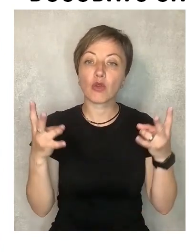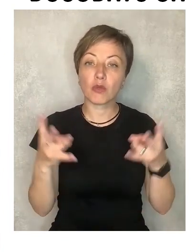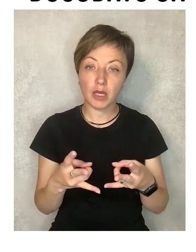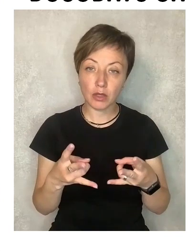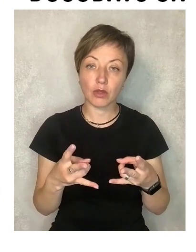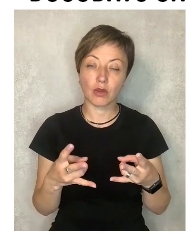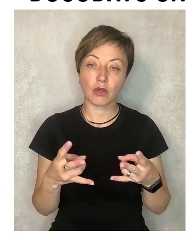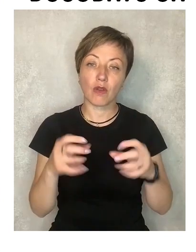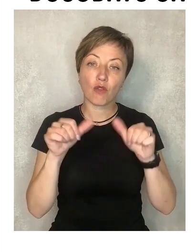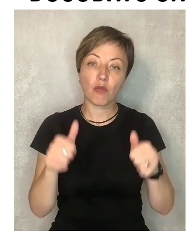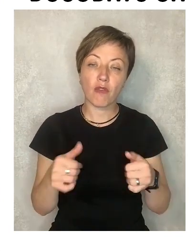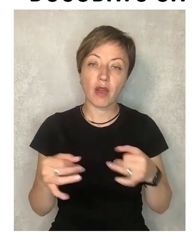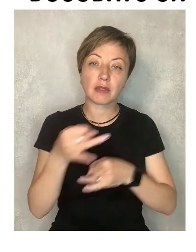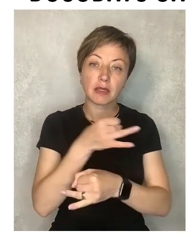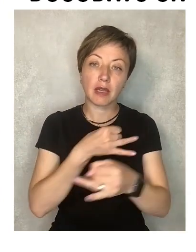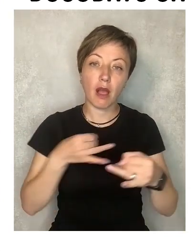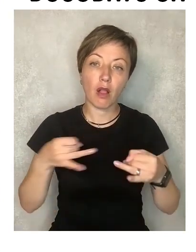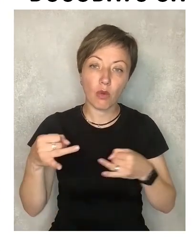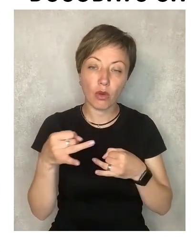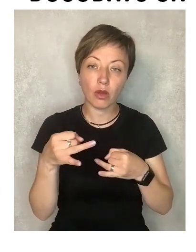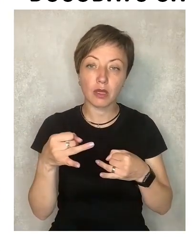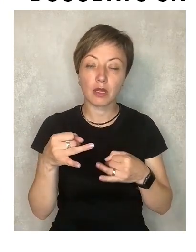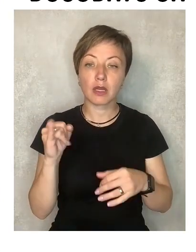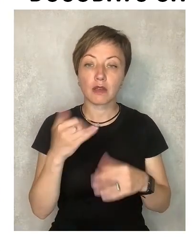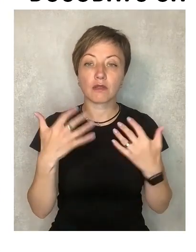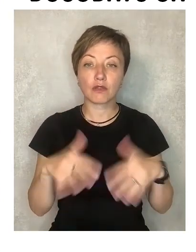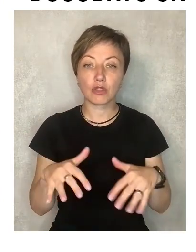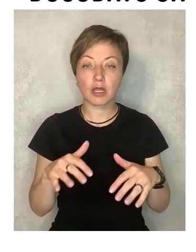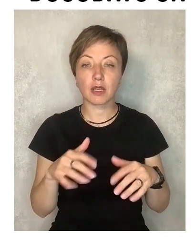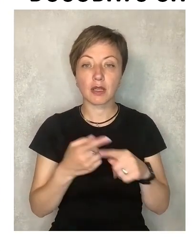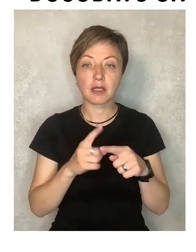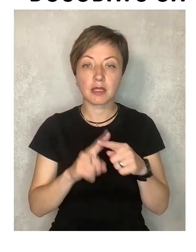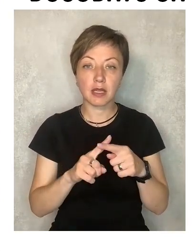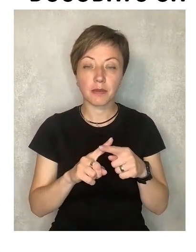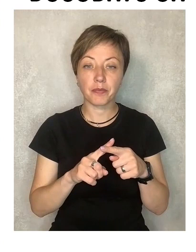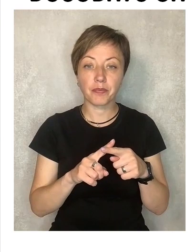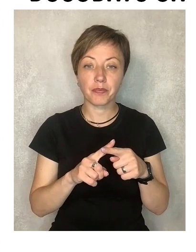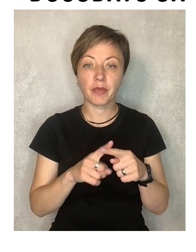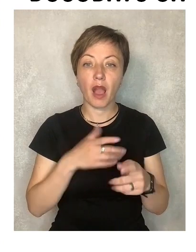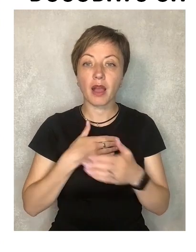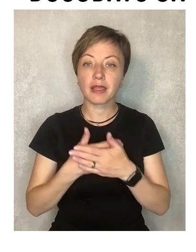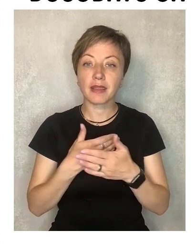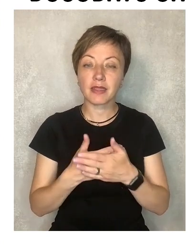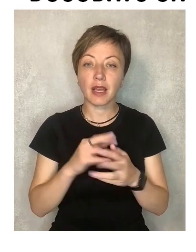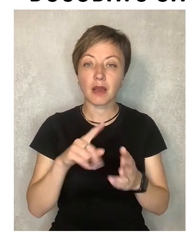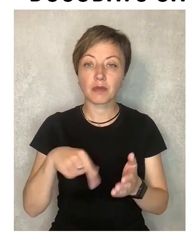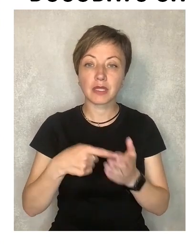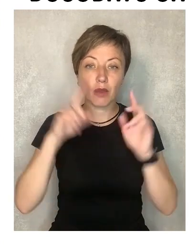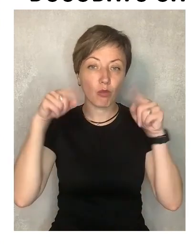формувати конструктивний діалог і вже розвінчувати цей образ активістів як міських божевільних,